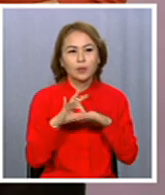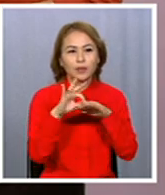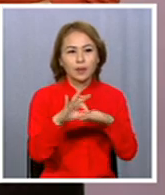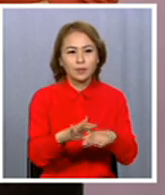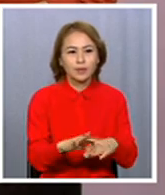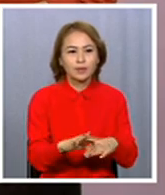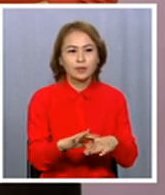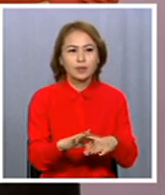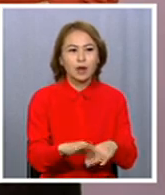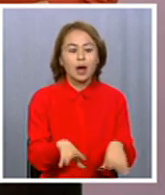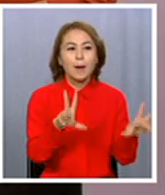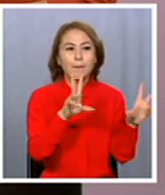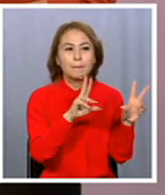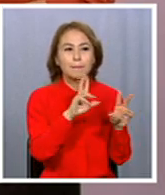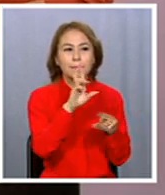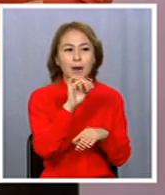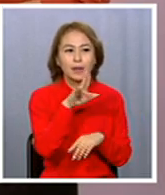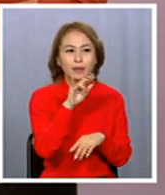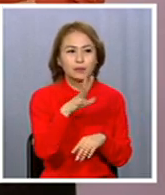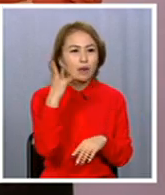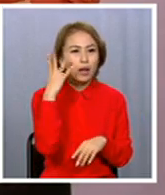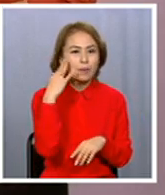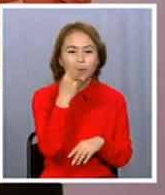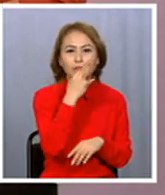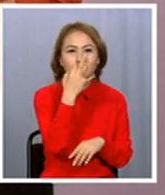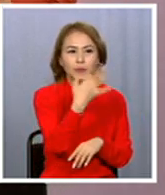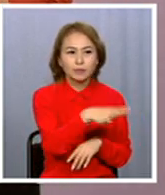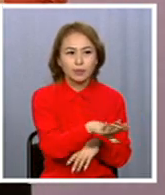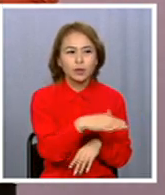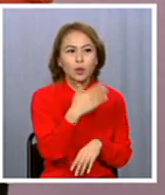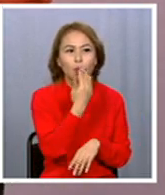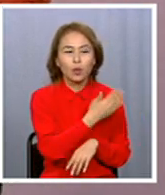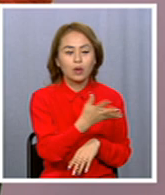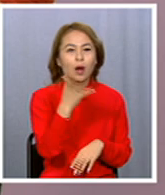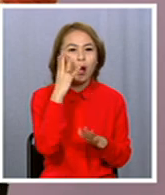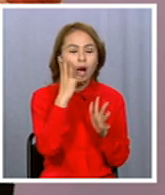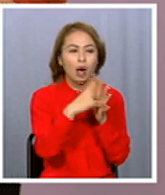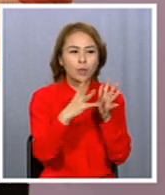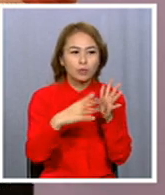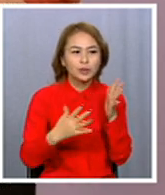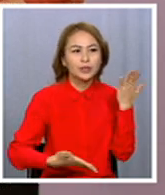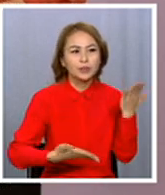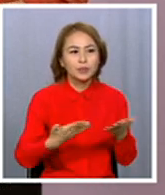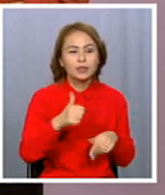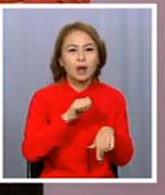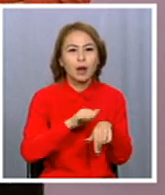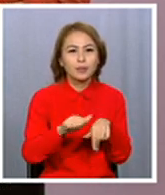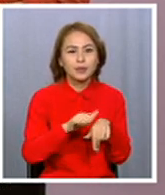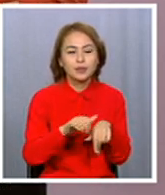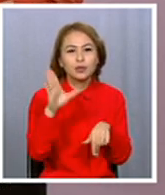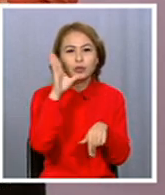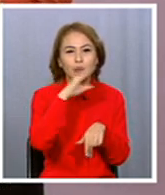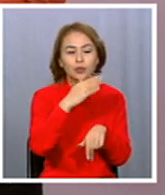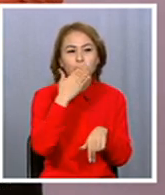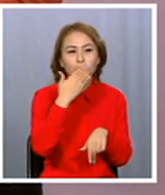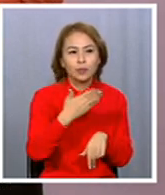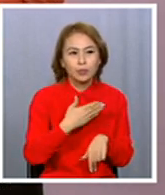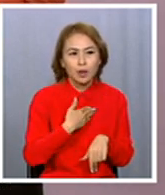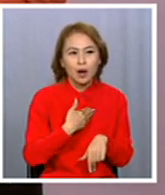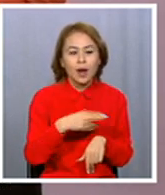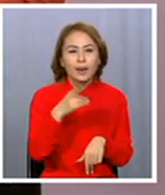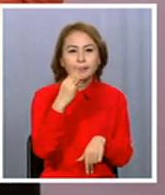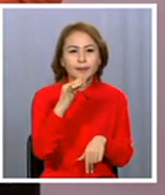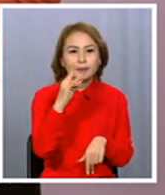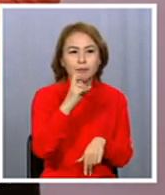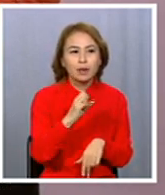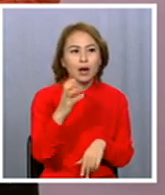Балалар, бақыт алманы ұнатпайды. Яғни ол алмұрт немесе апельсинді ұнату мүмкін. Ал Дина апельсинді